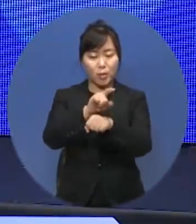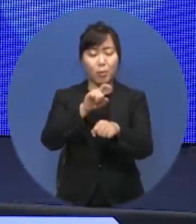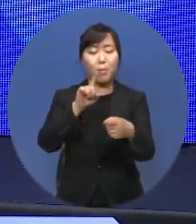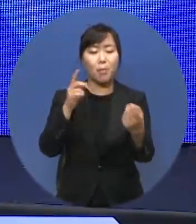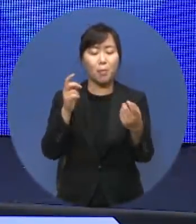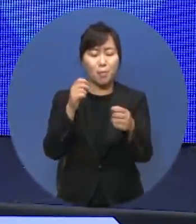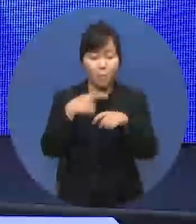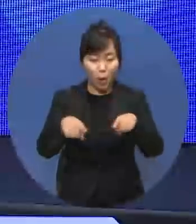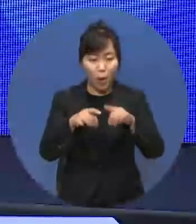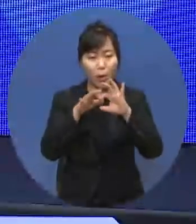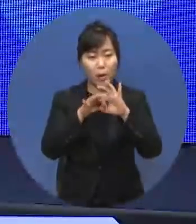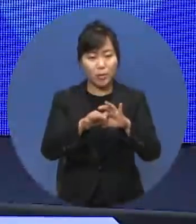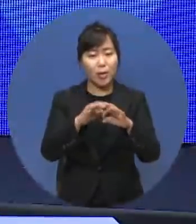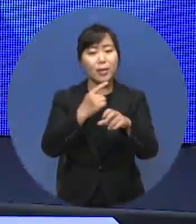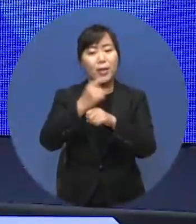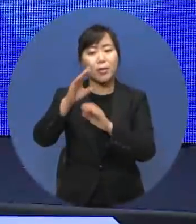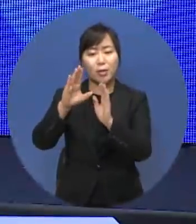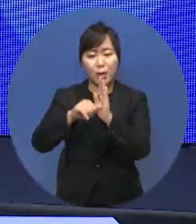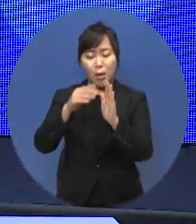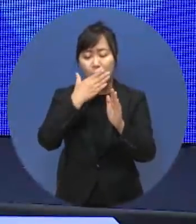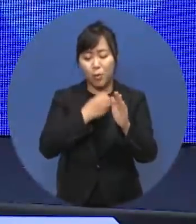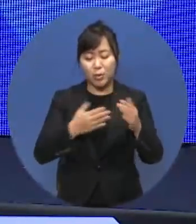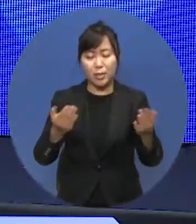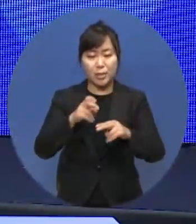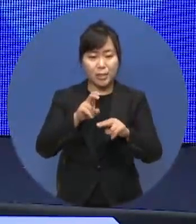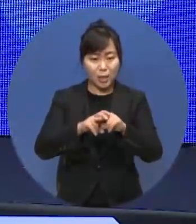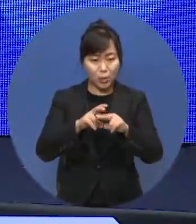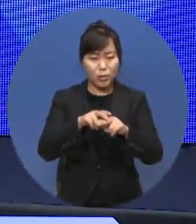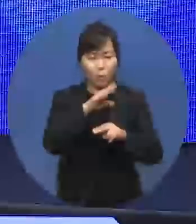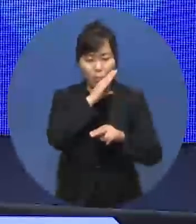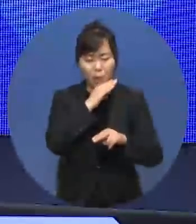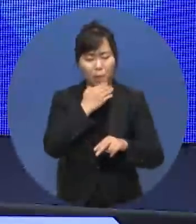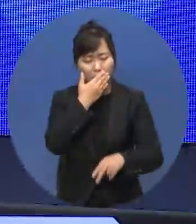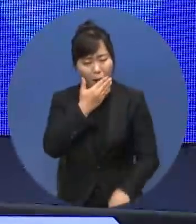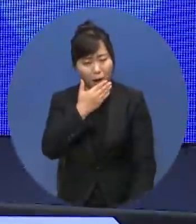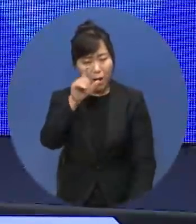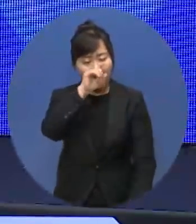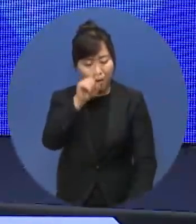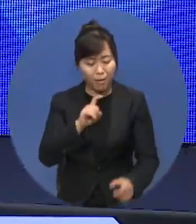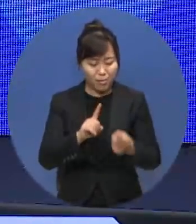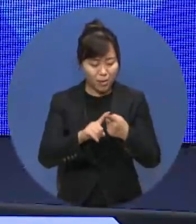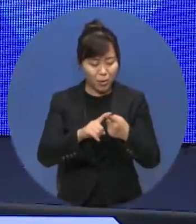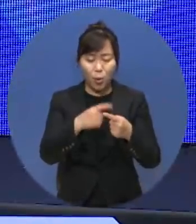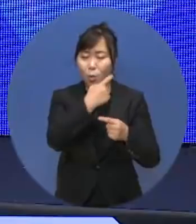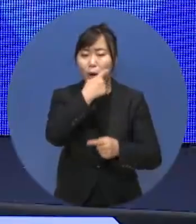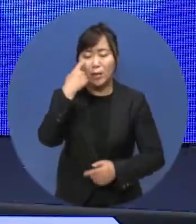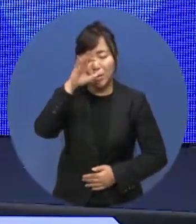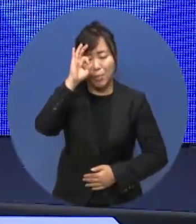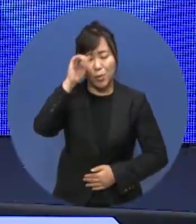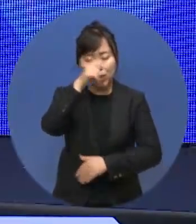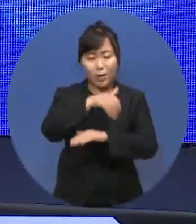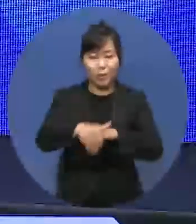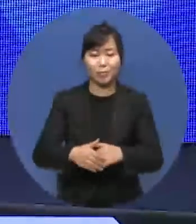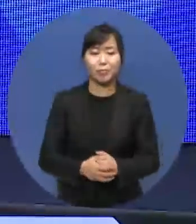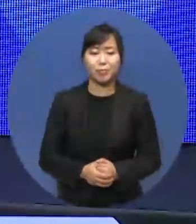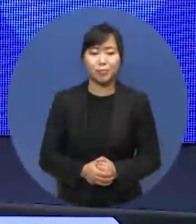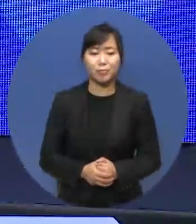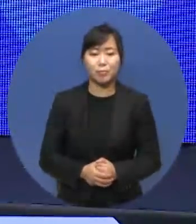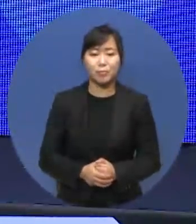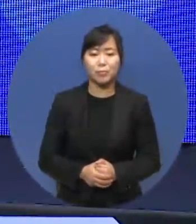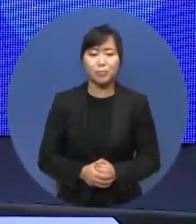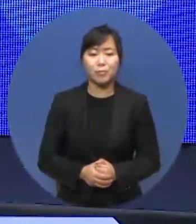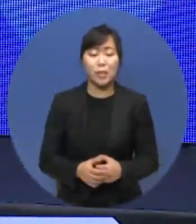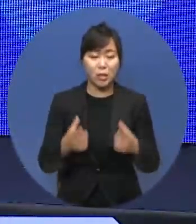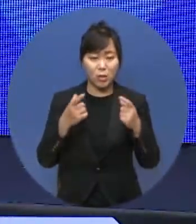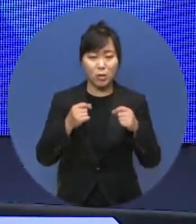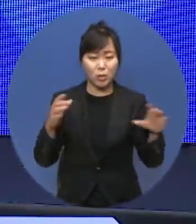이러한 것들을 통해서 또 이제 내년도에 복지 일자리로 이제 정말 수행이 가능한지 이러한 것들을 또 검토할 예정에 있습니다. 그래서